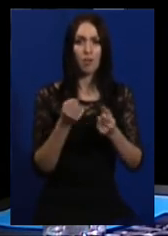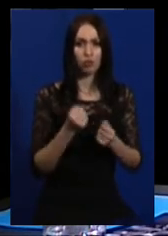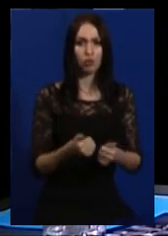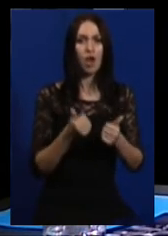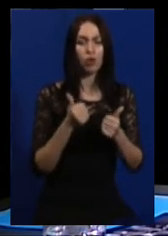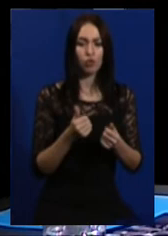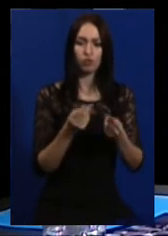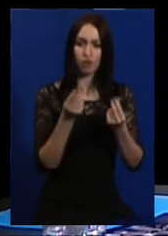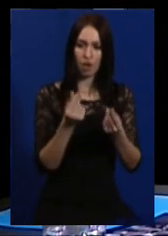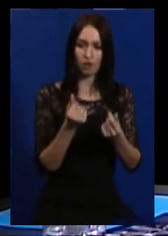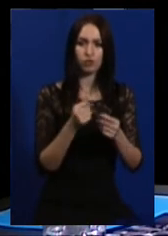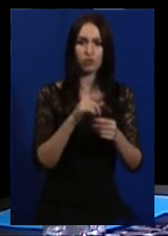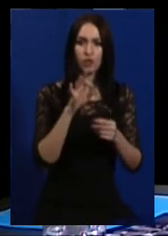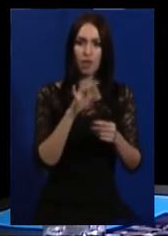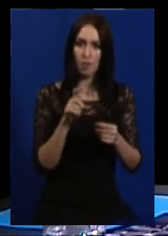протезы